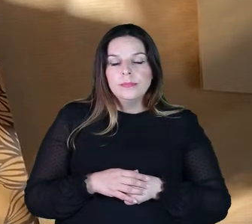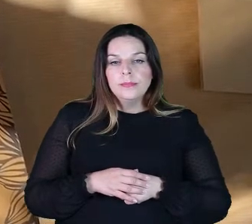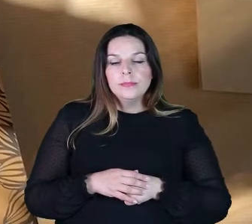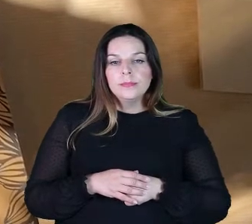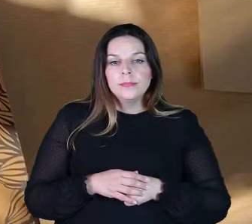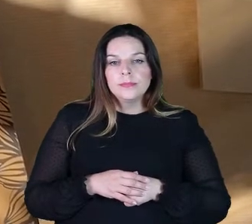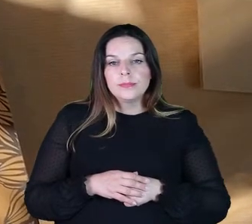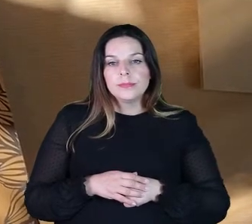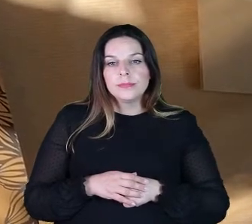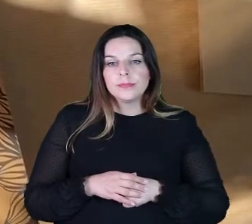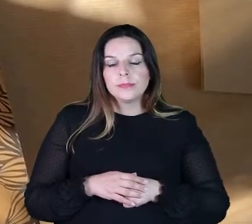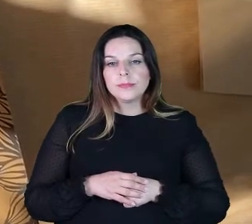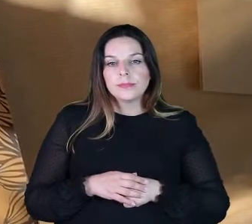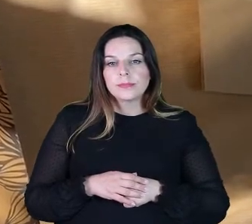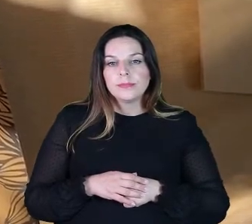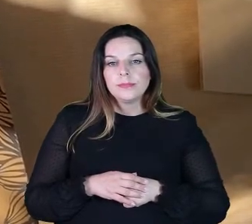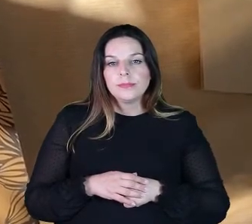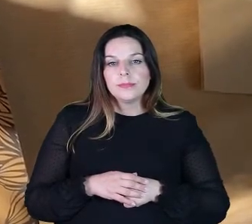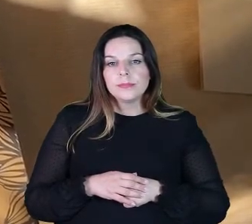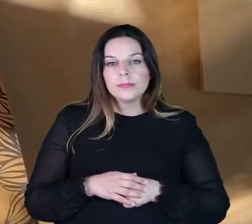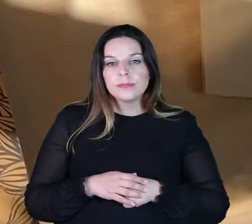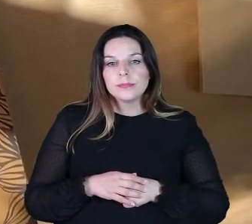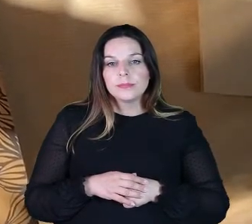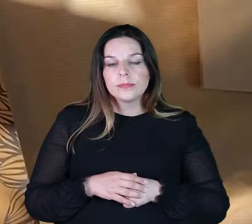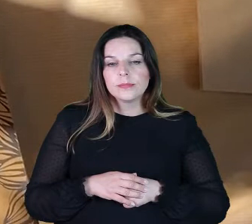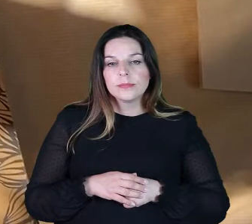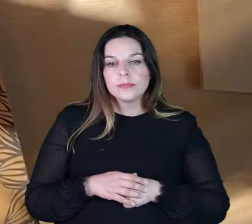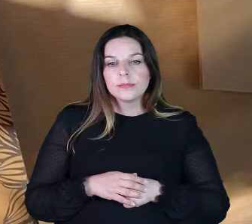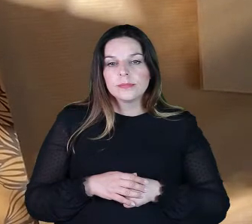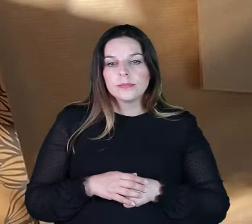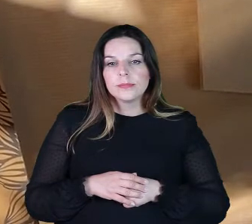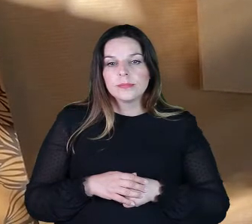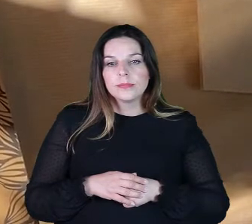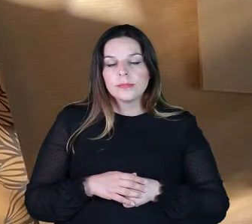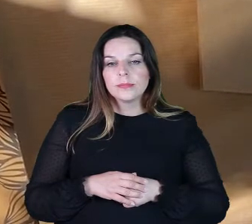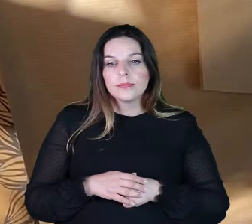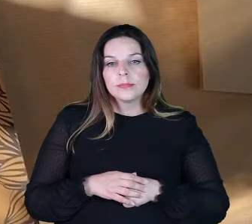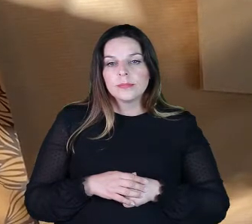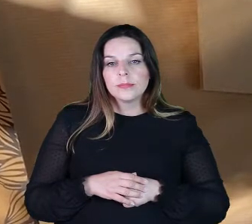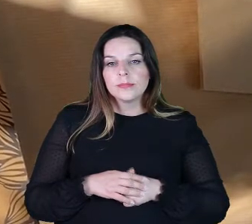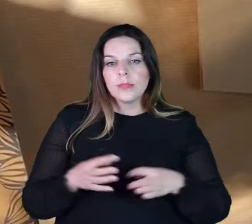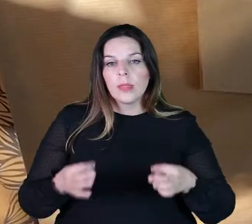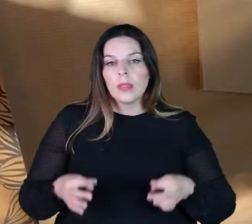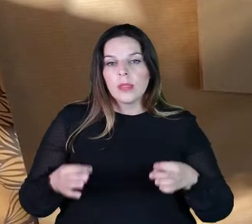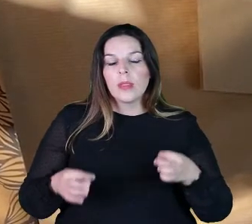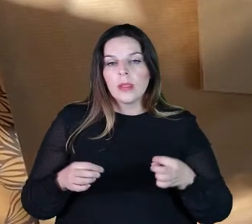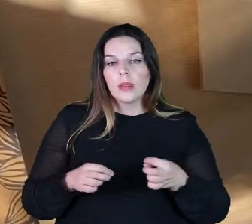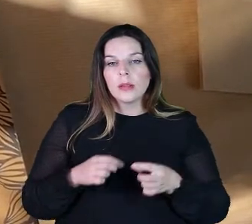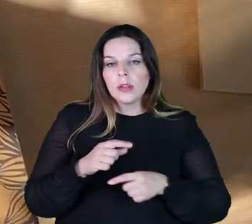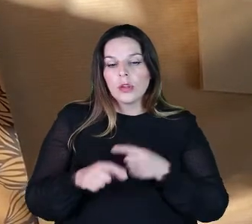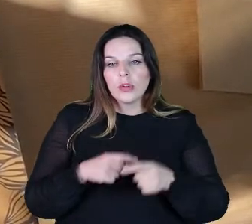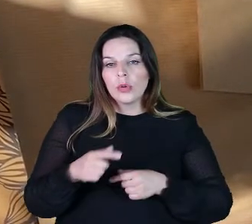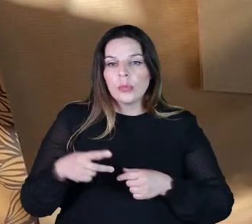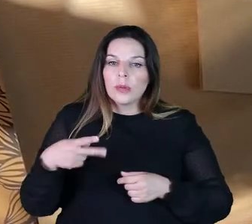naszego kapelusza, wielkości naszego kapelusza. Tak? I teraz